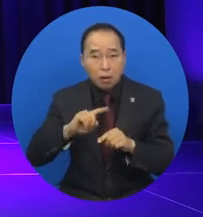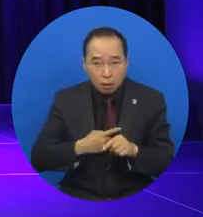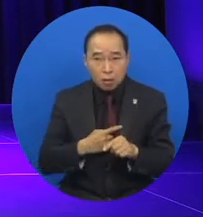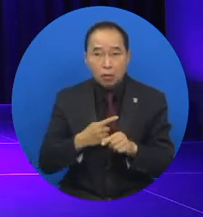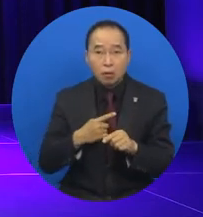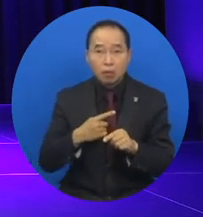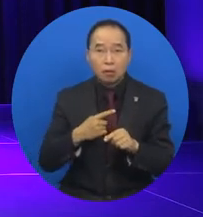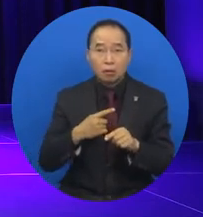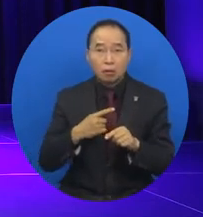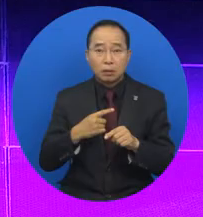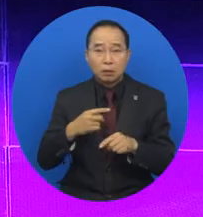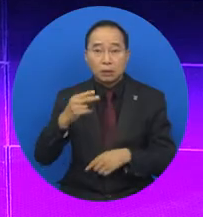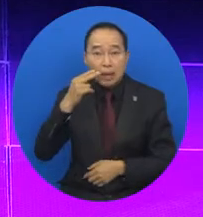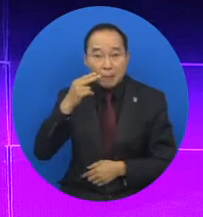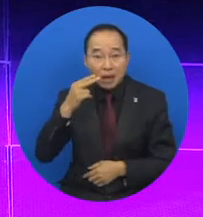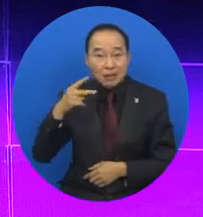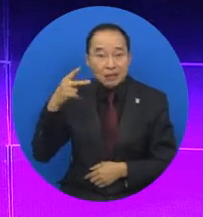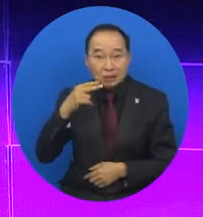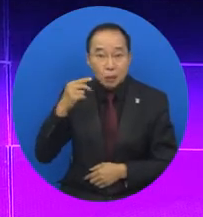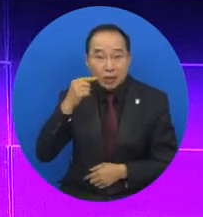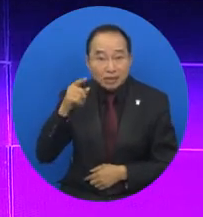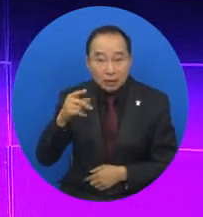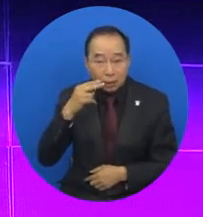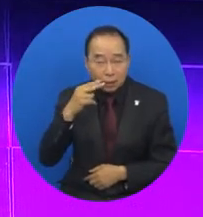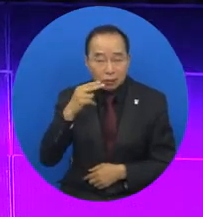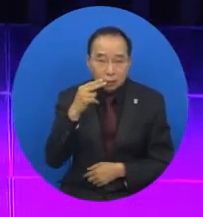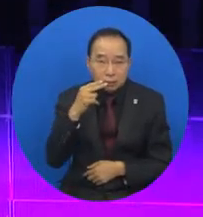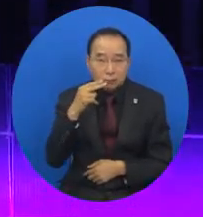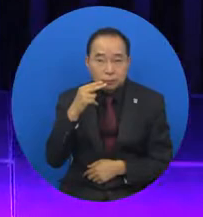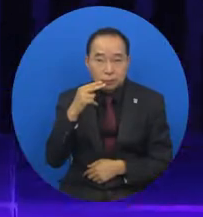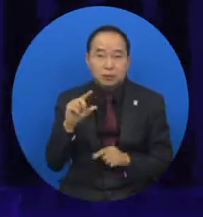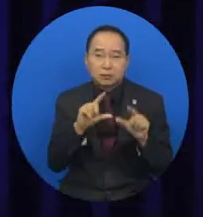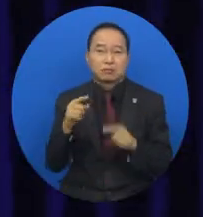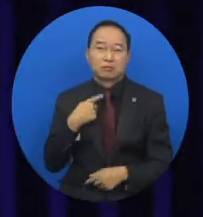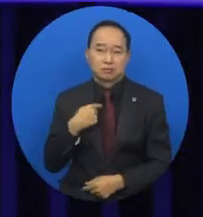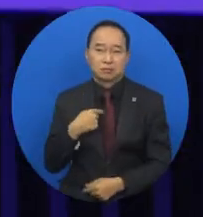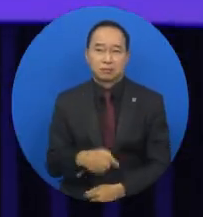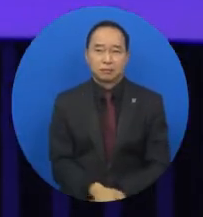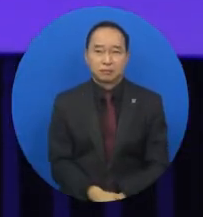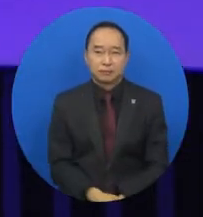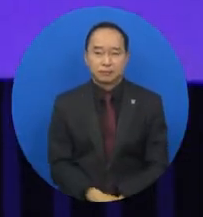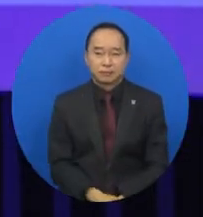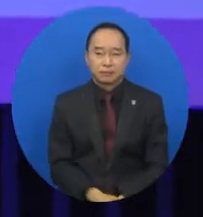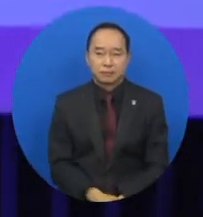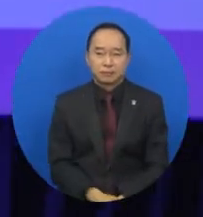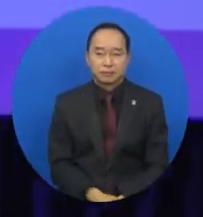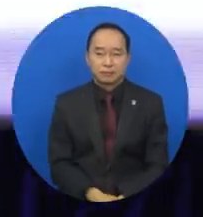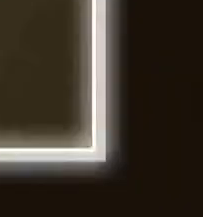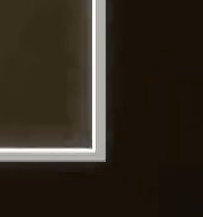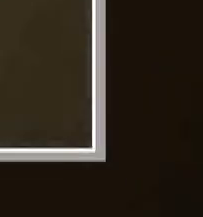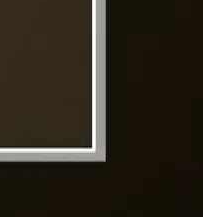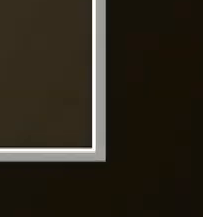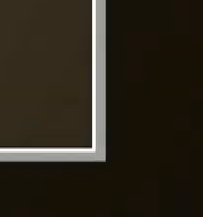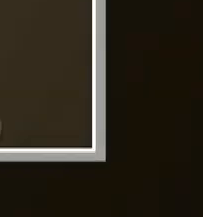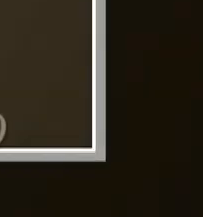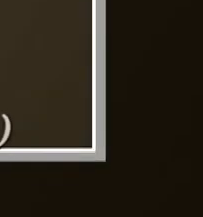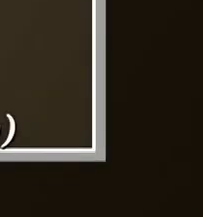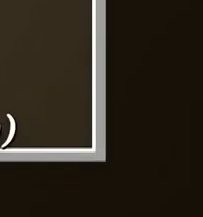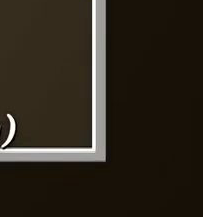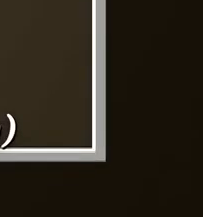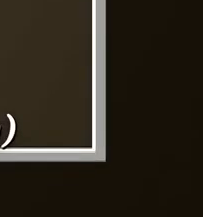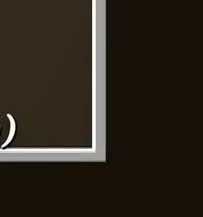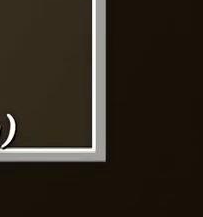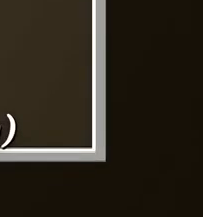못했던 담배들도 계속 나타나면서 이런 모습들이 저를 지배하고 있었습니다.